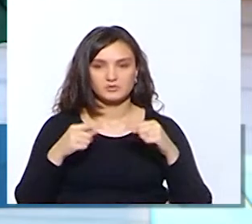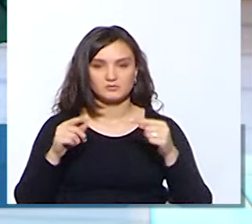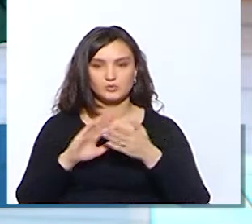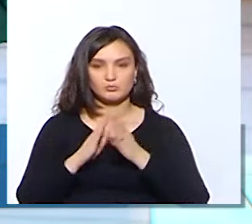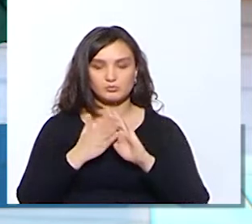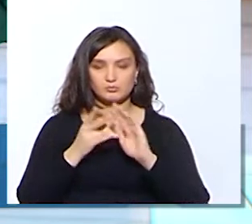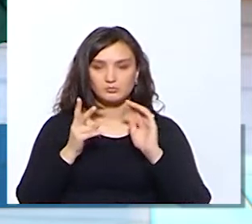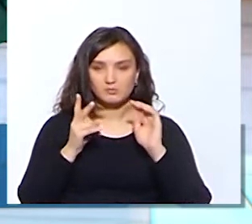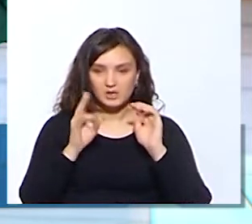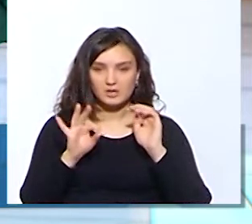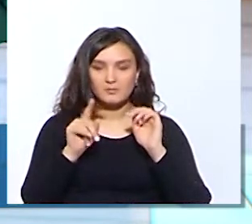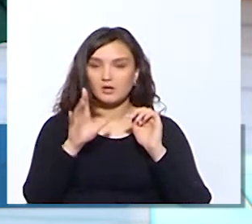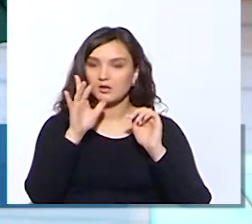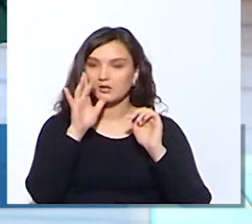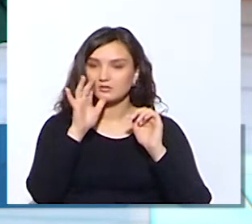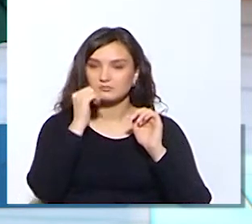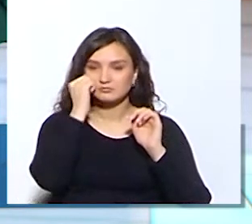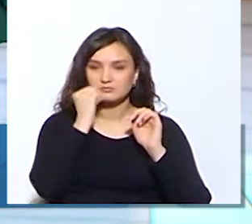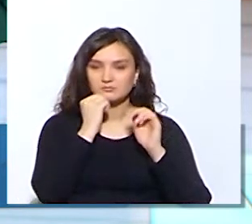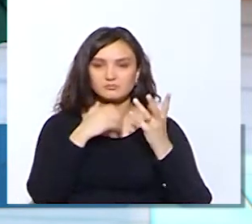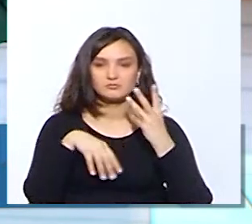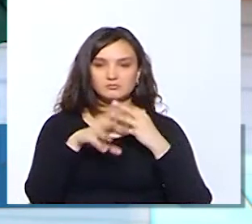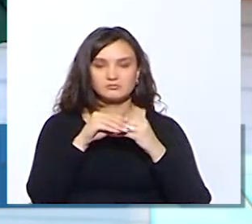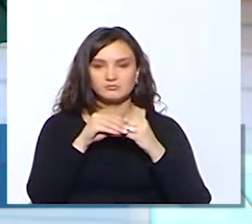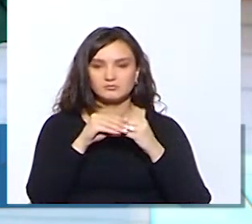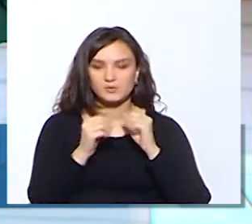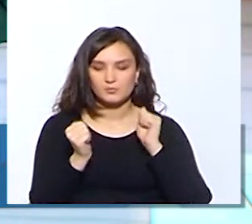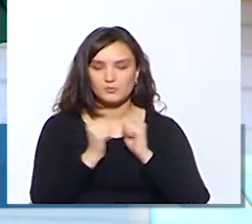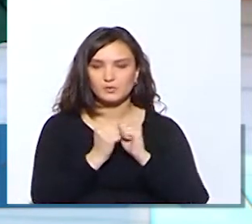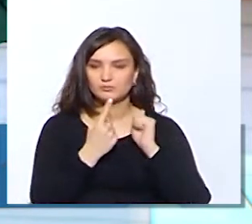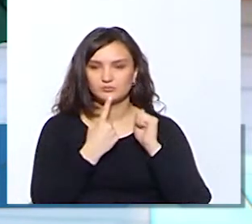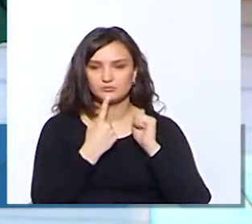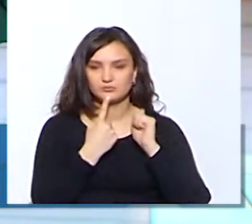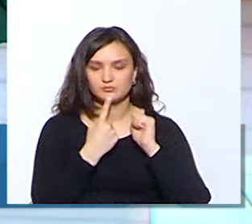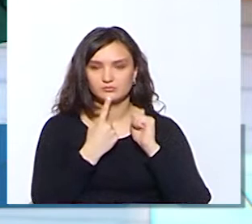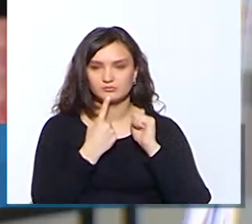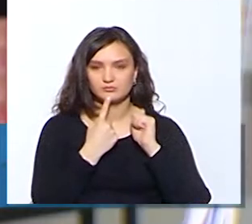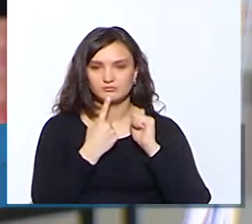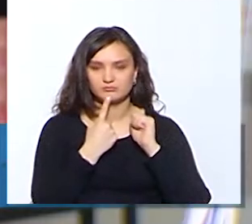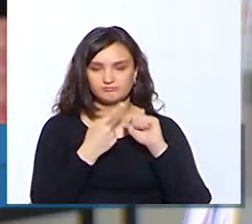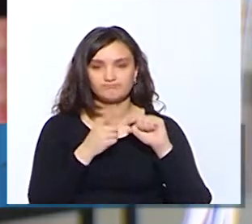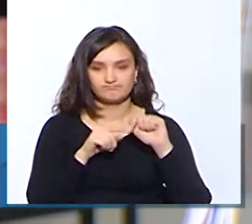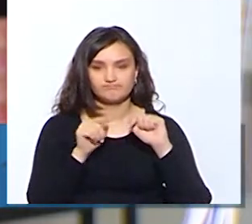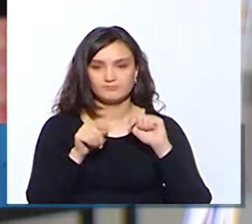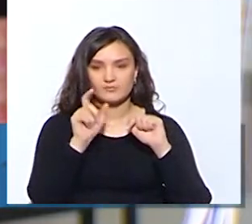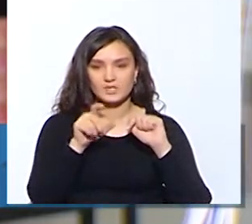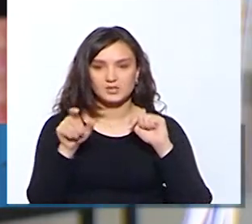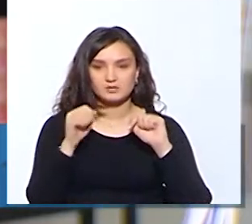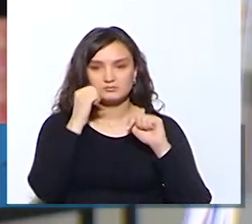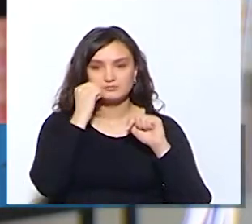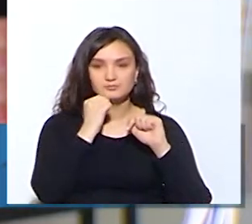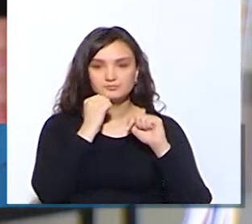ასაკოვან ადამიანებს უნელდებათ შეხორცების, ასე ვთქვათ, პროცესი და რასაკვირველია, ასაკოვან